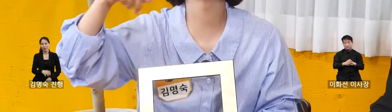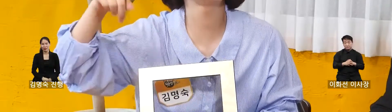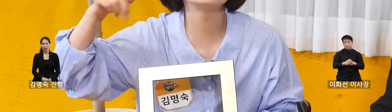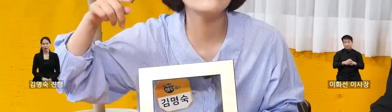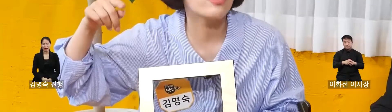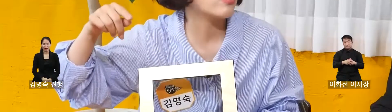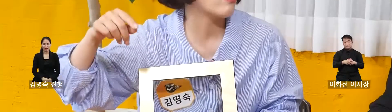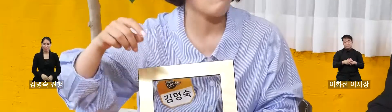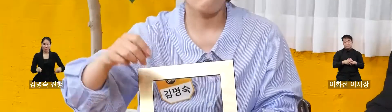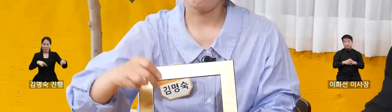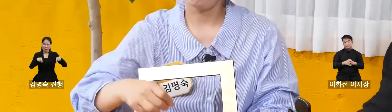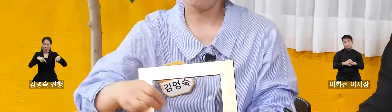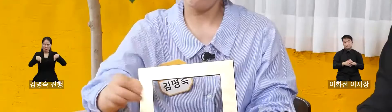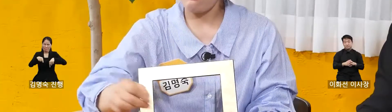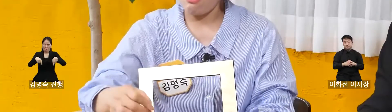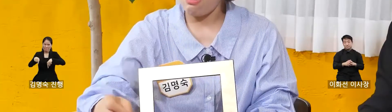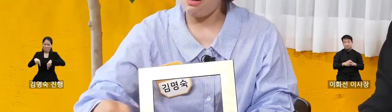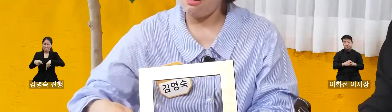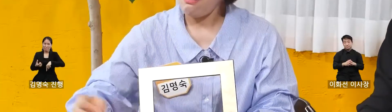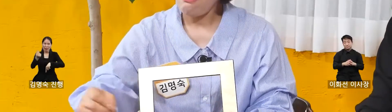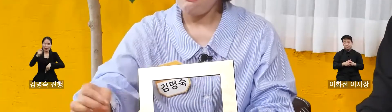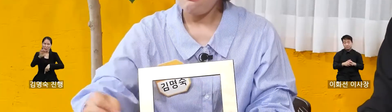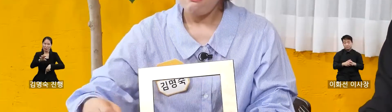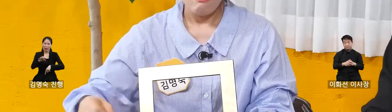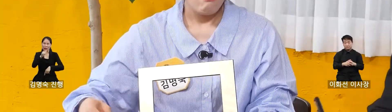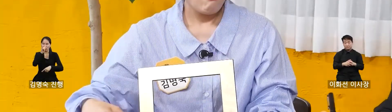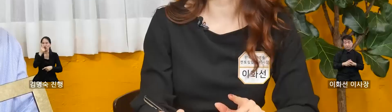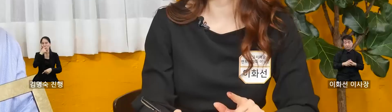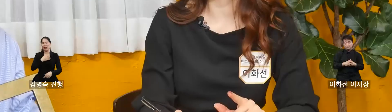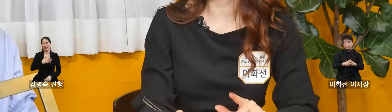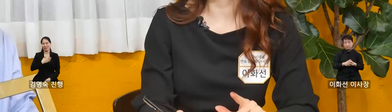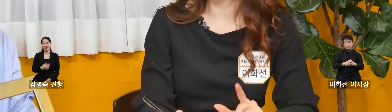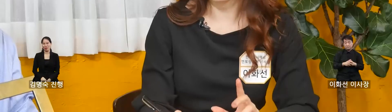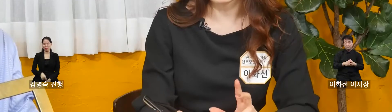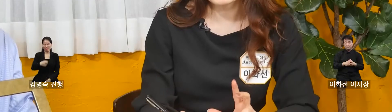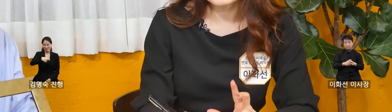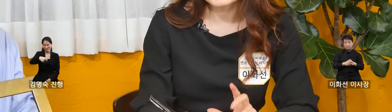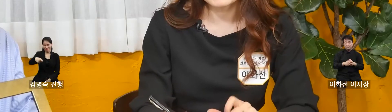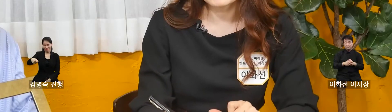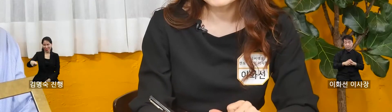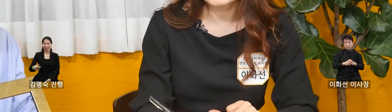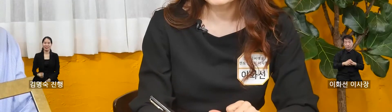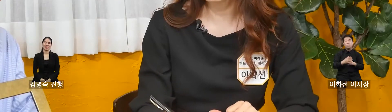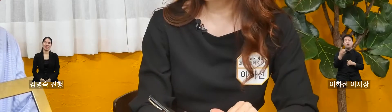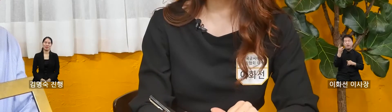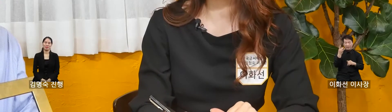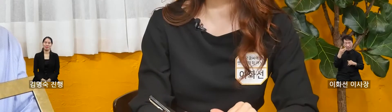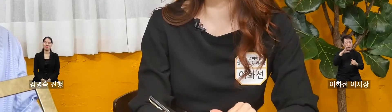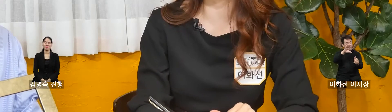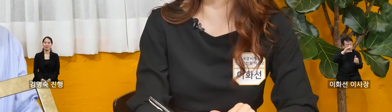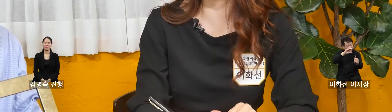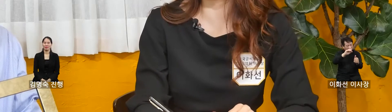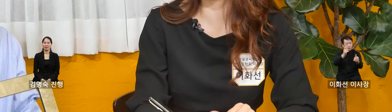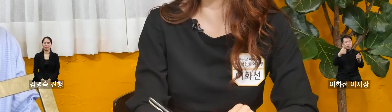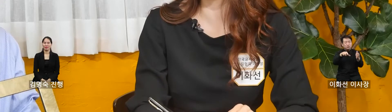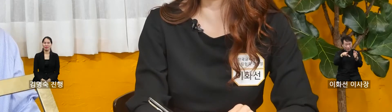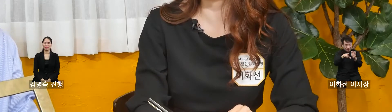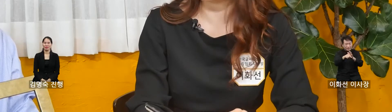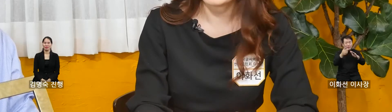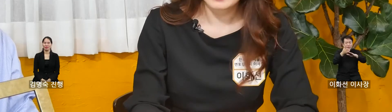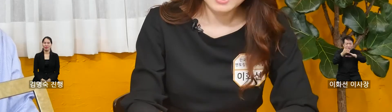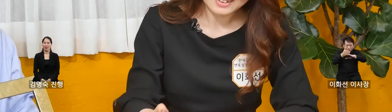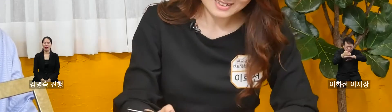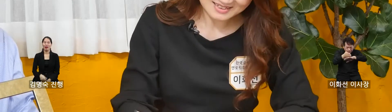필름을 빨리 돌린 줄 알았어요. 와. 일부러 사실은 방송을 잡기 위해서 조금 천천히 할 때가 더